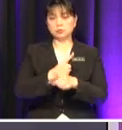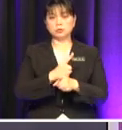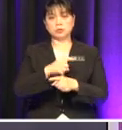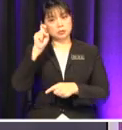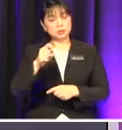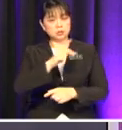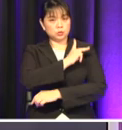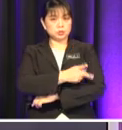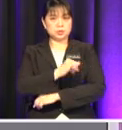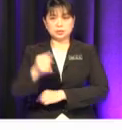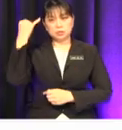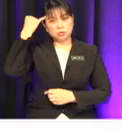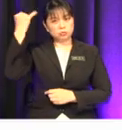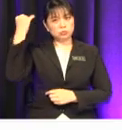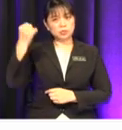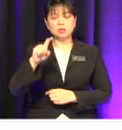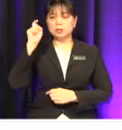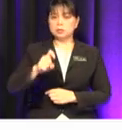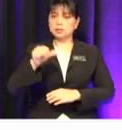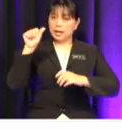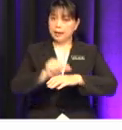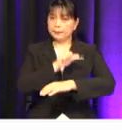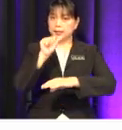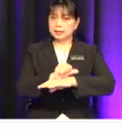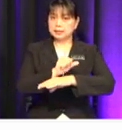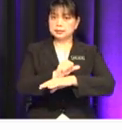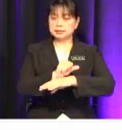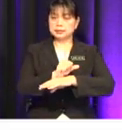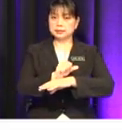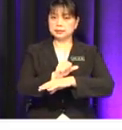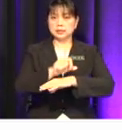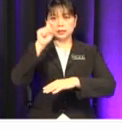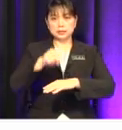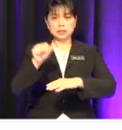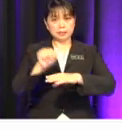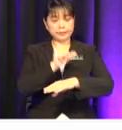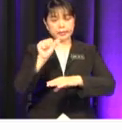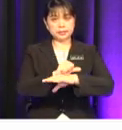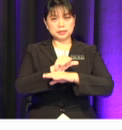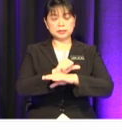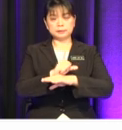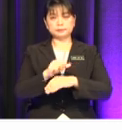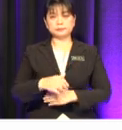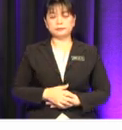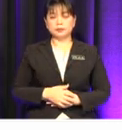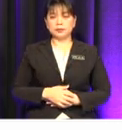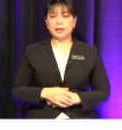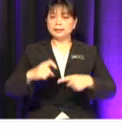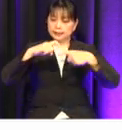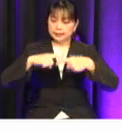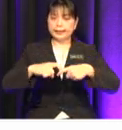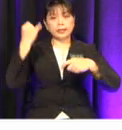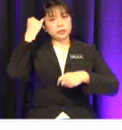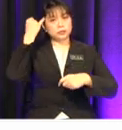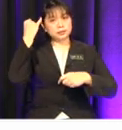itu oke yang kedua aplikasi Oke aplikasi maksudnya dikenal apply dalam suka-sukan Oke mengaitkan konsep